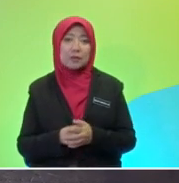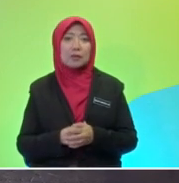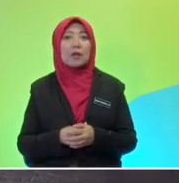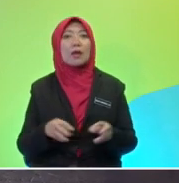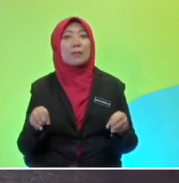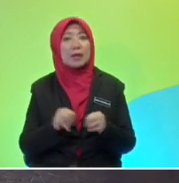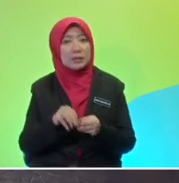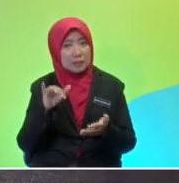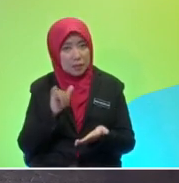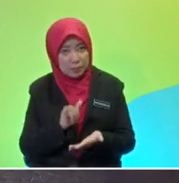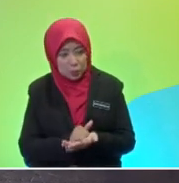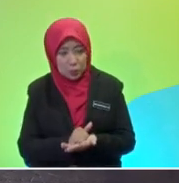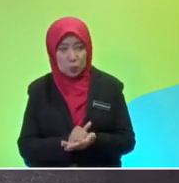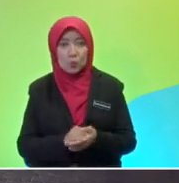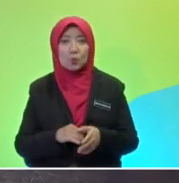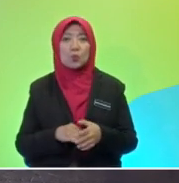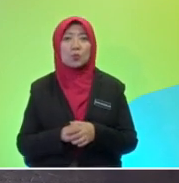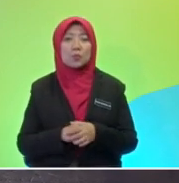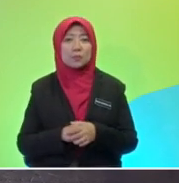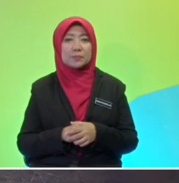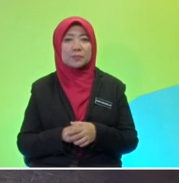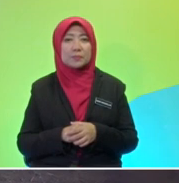Thank you Nah contoh